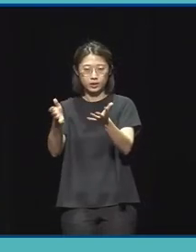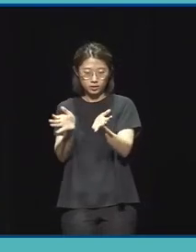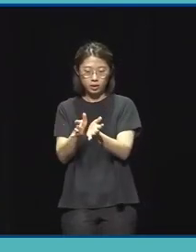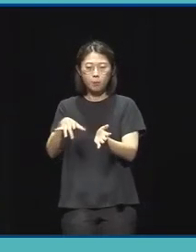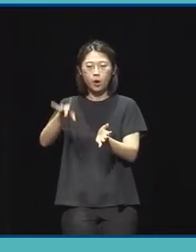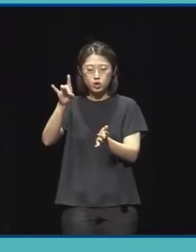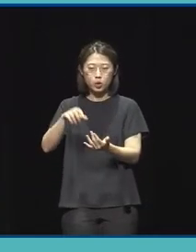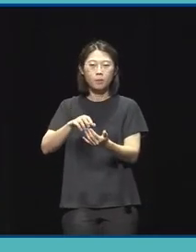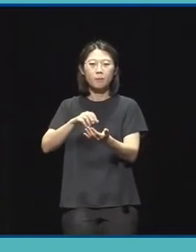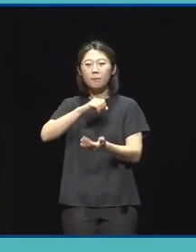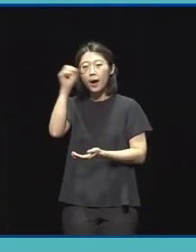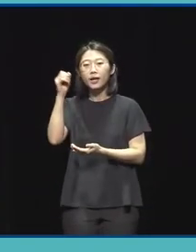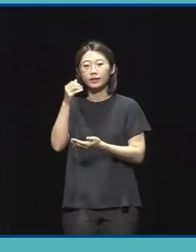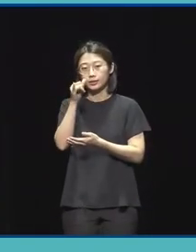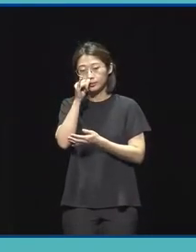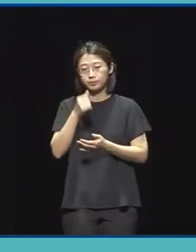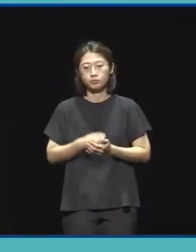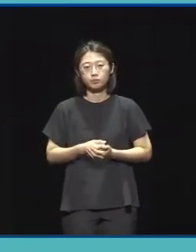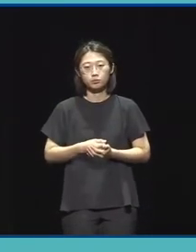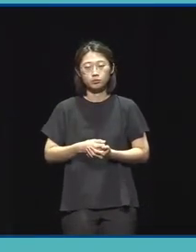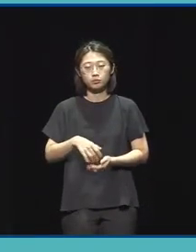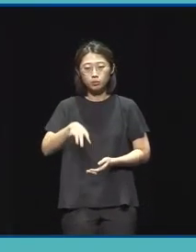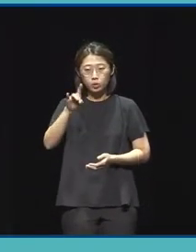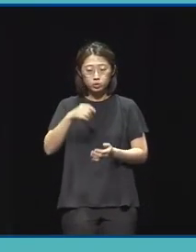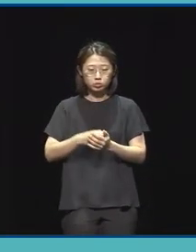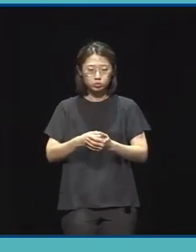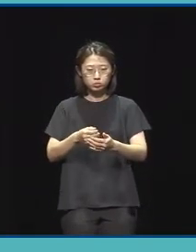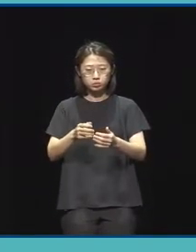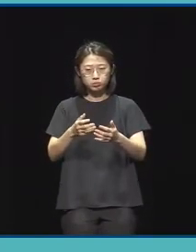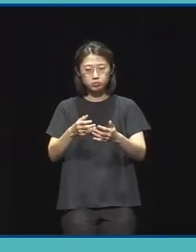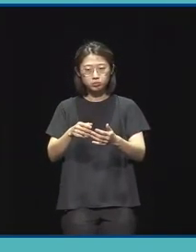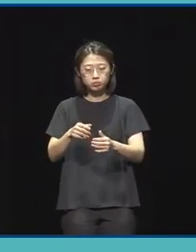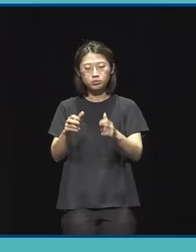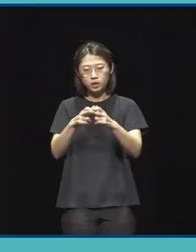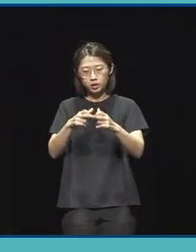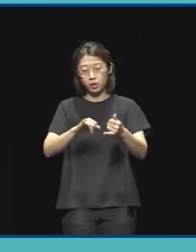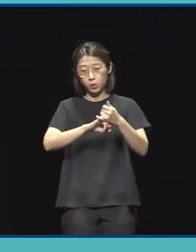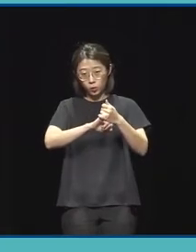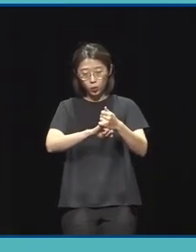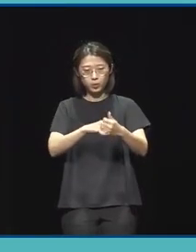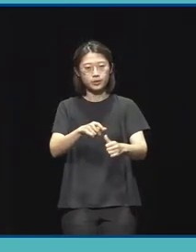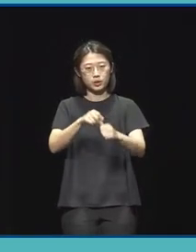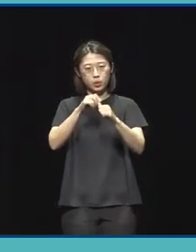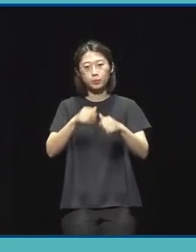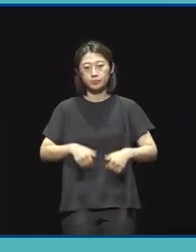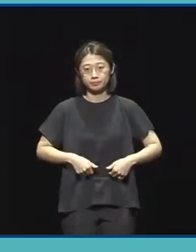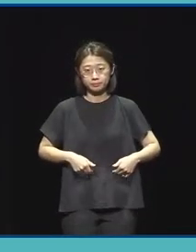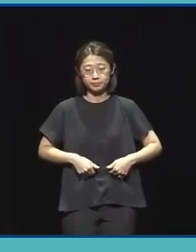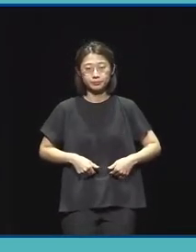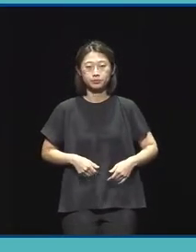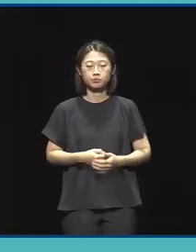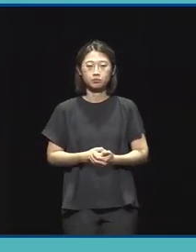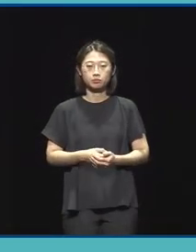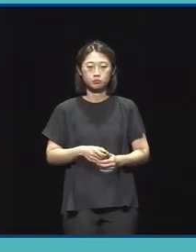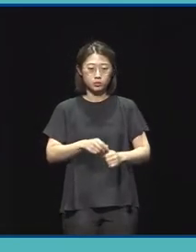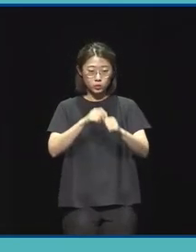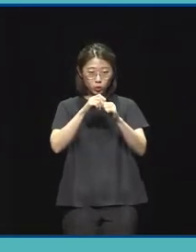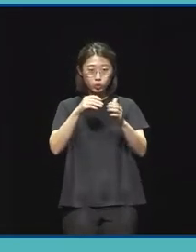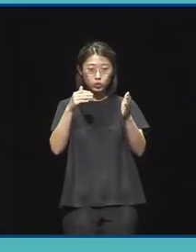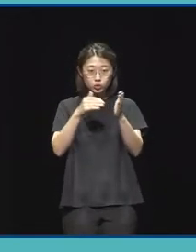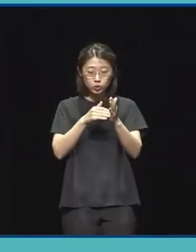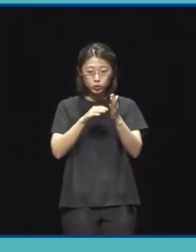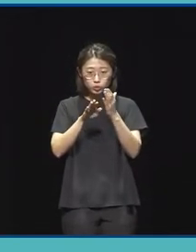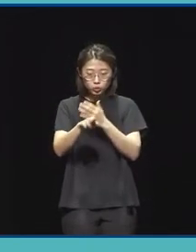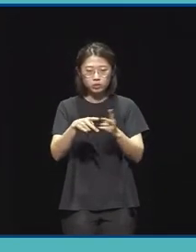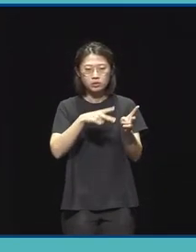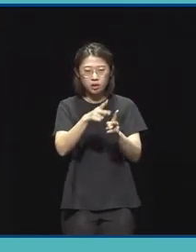배정합니다. 지원 신청 시 제출하는 채용 계획에 따라 장애인을 반드시 채용하여야 합니다. 채용이 완료될 때까지 사업